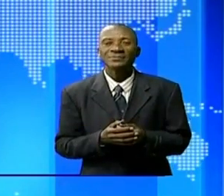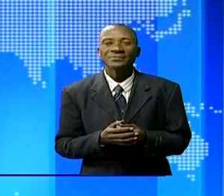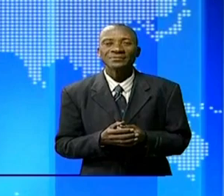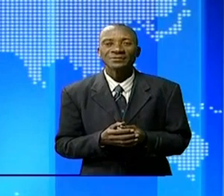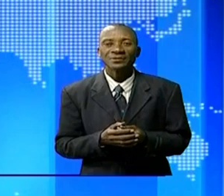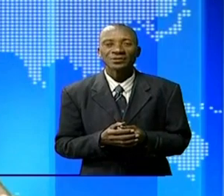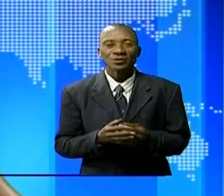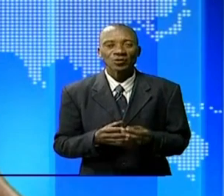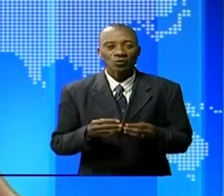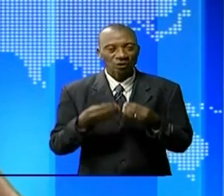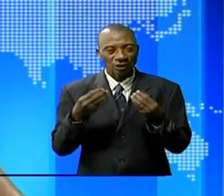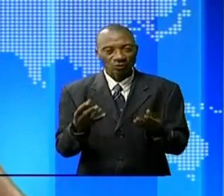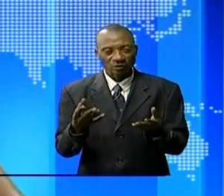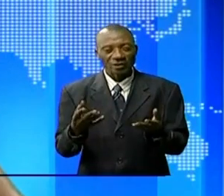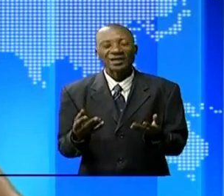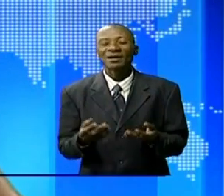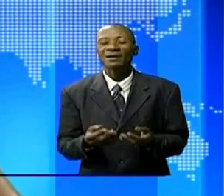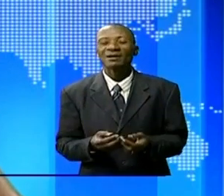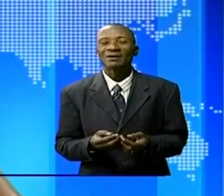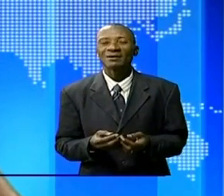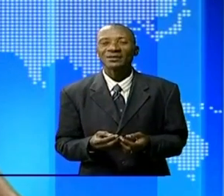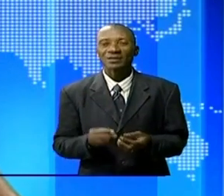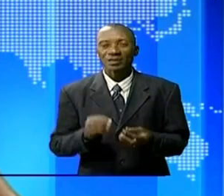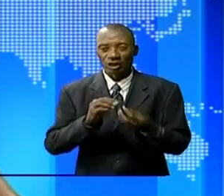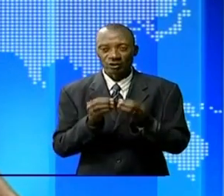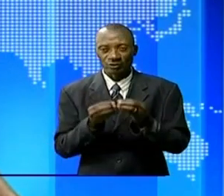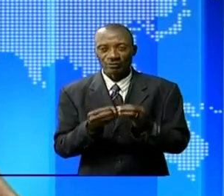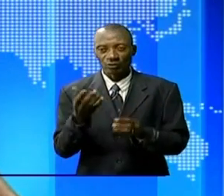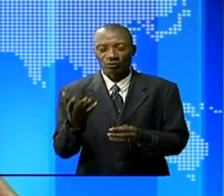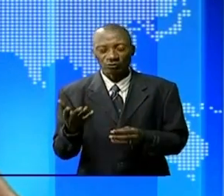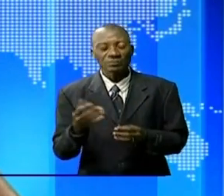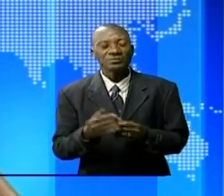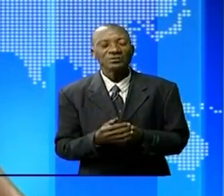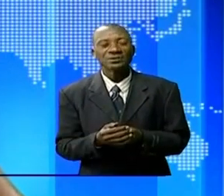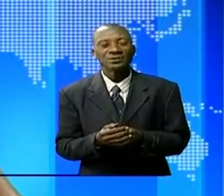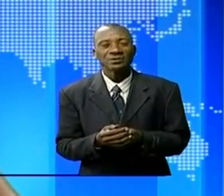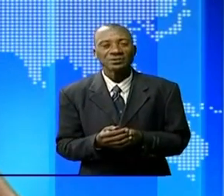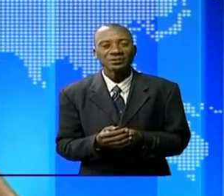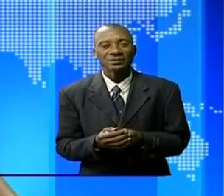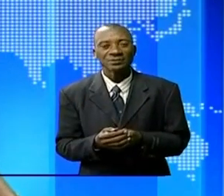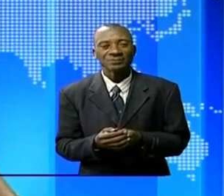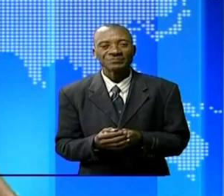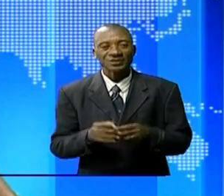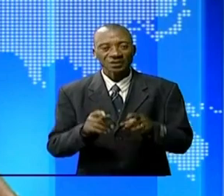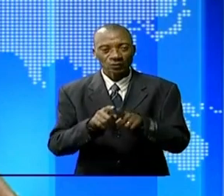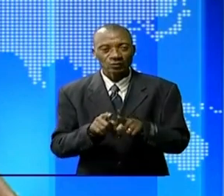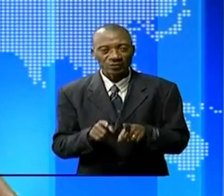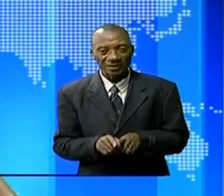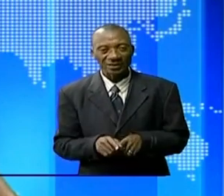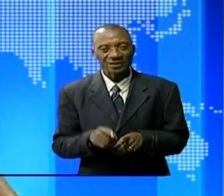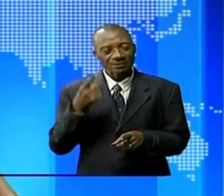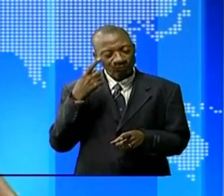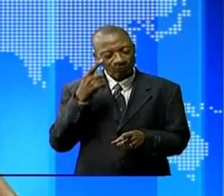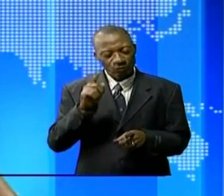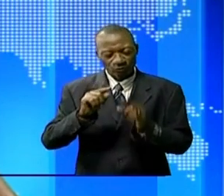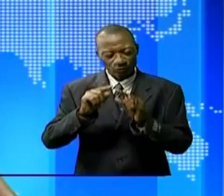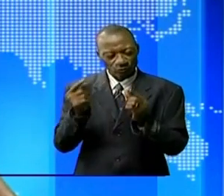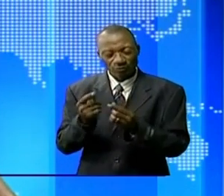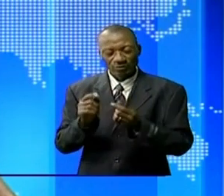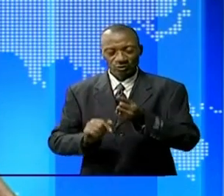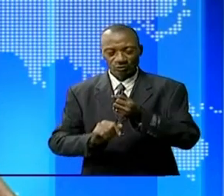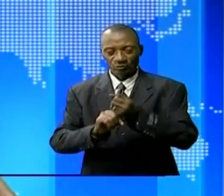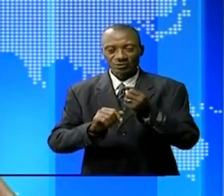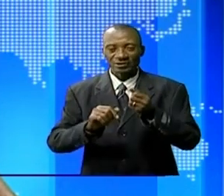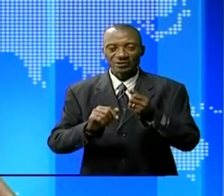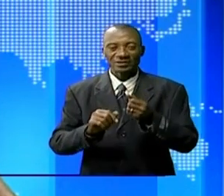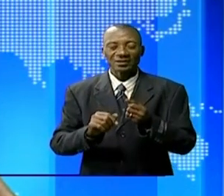beveren est allé le dire au conseil la conseillère spéciale du chef de l'état en matière de